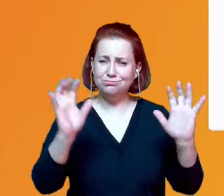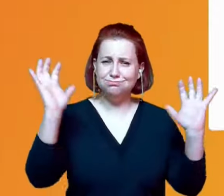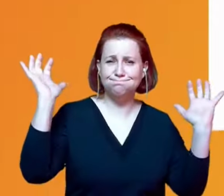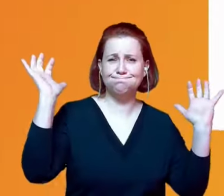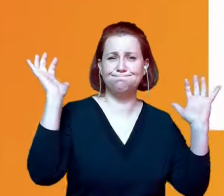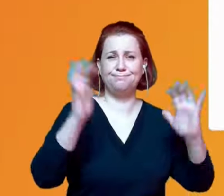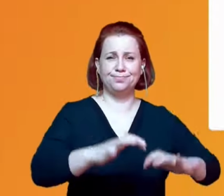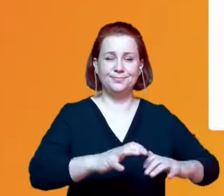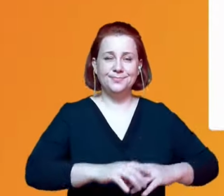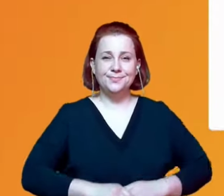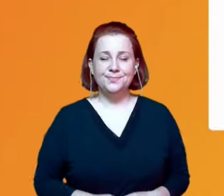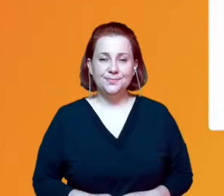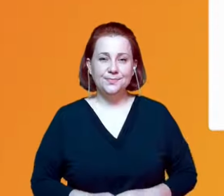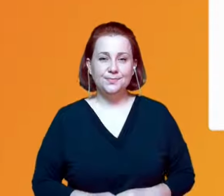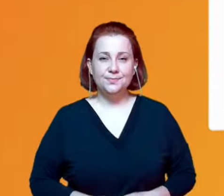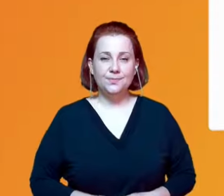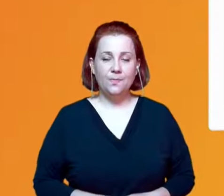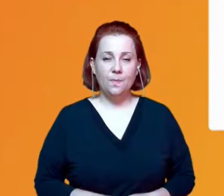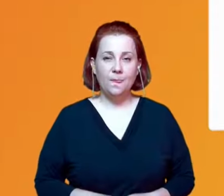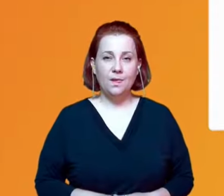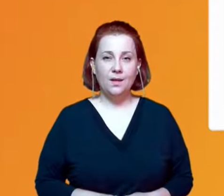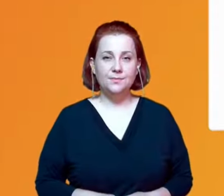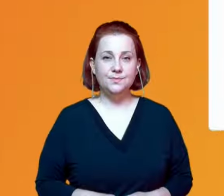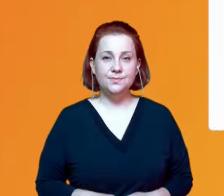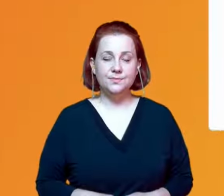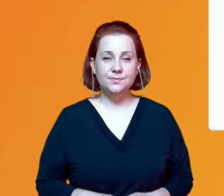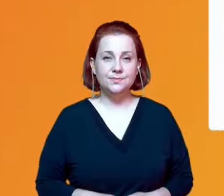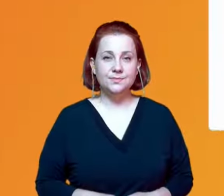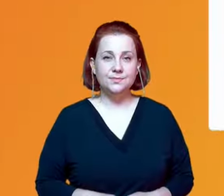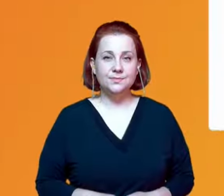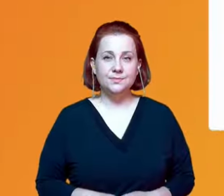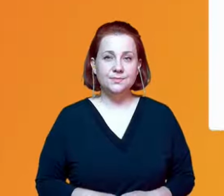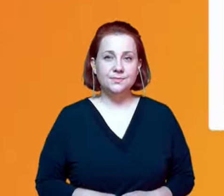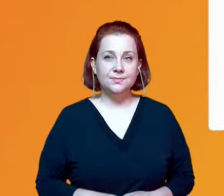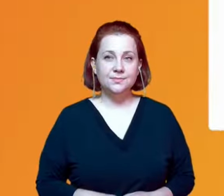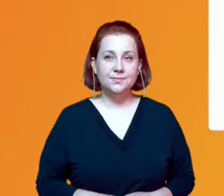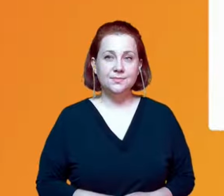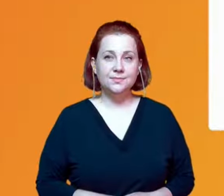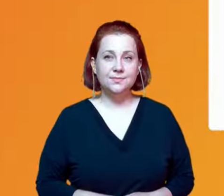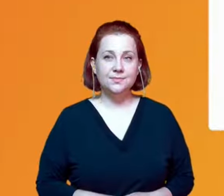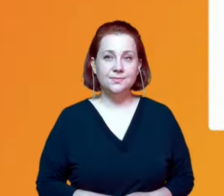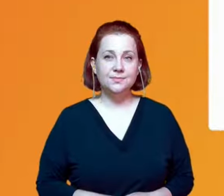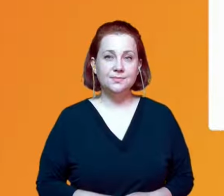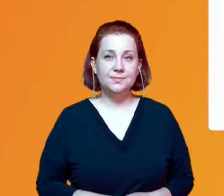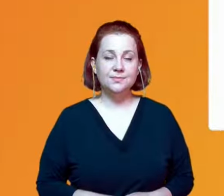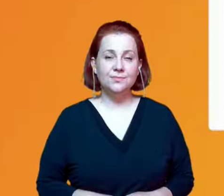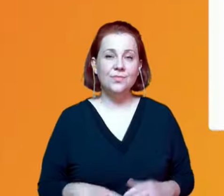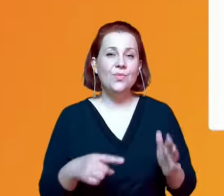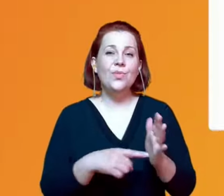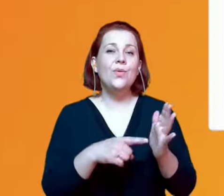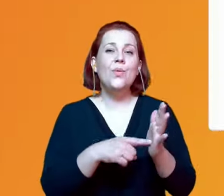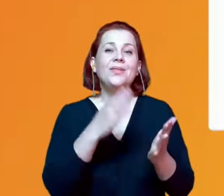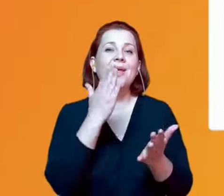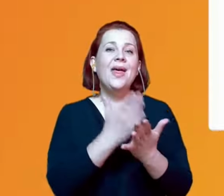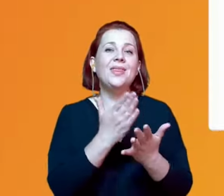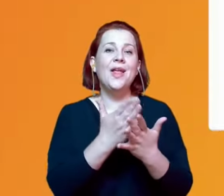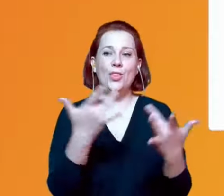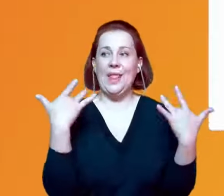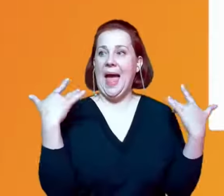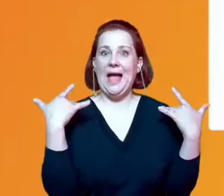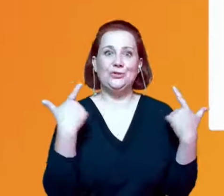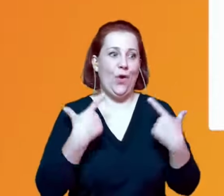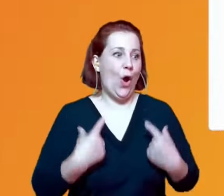zgromadzić podczas forum. I tutaj nie chodzi mi tylko i wyłącznie o fizyczną obecność